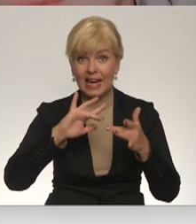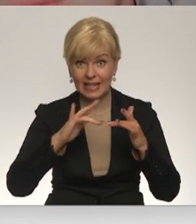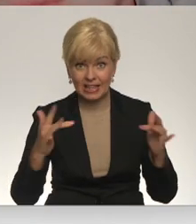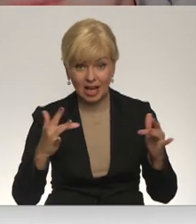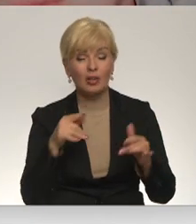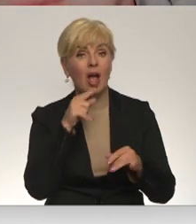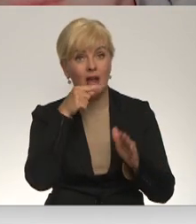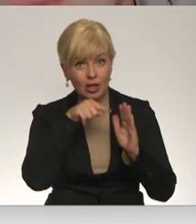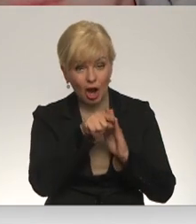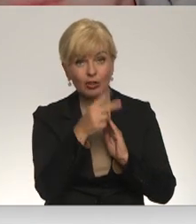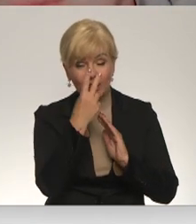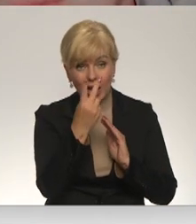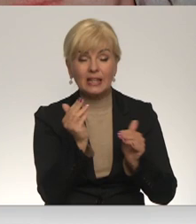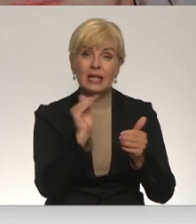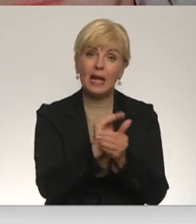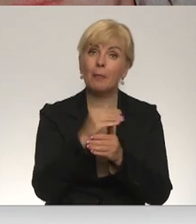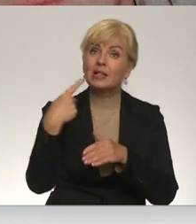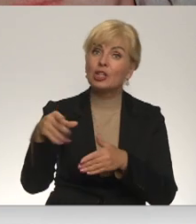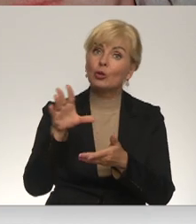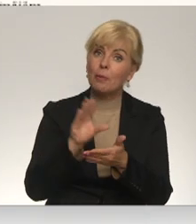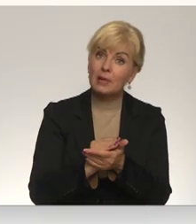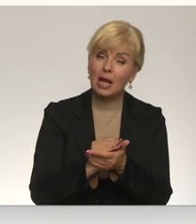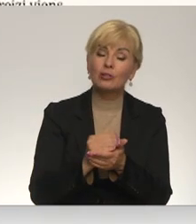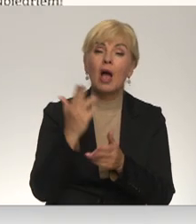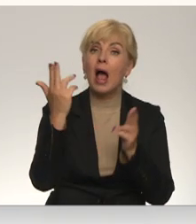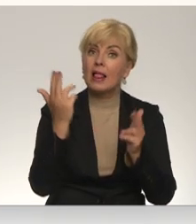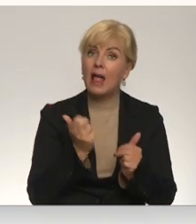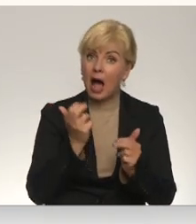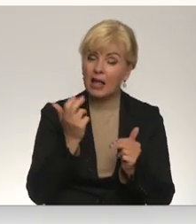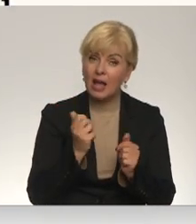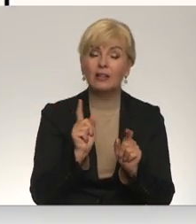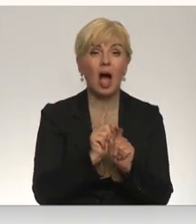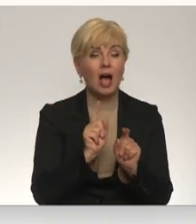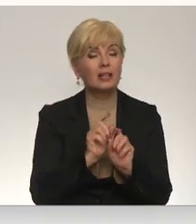nevien iepazīties ar citu pieredzi, bet arī augšuplādēt un padalīties ar